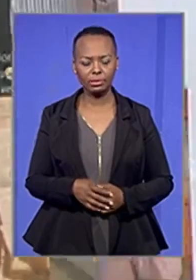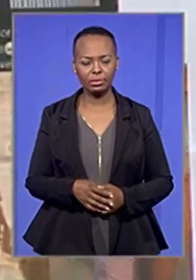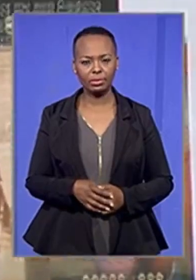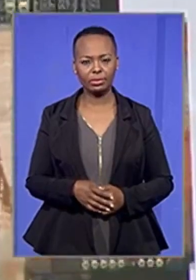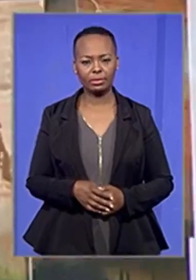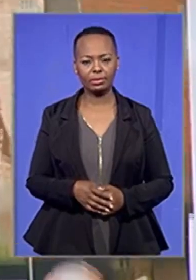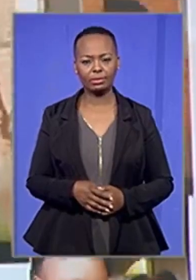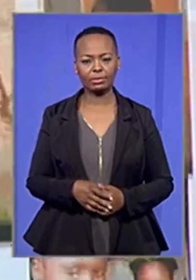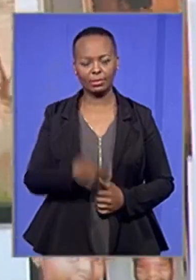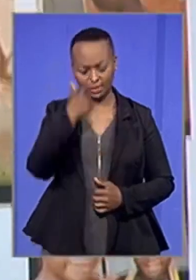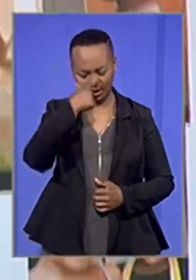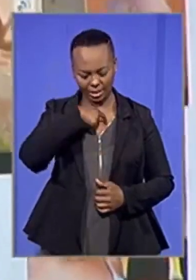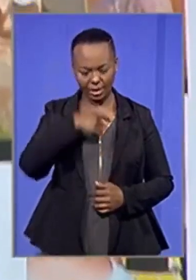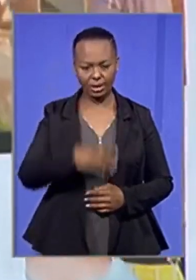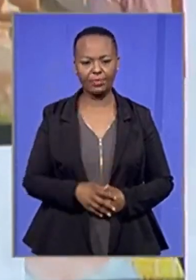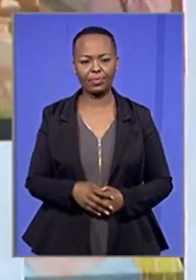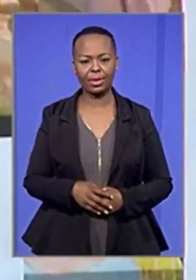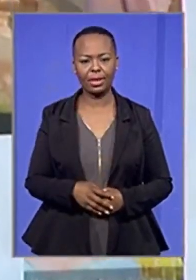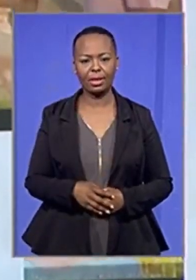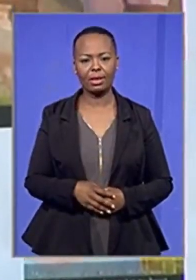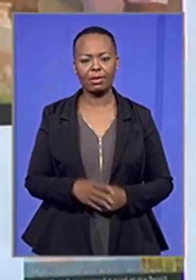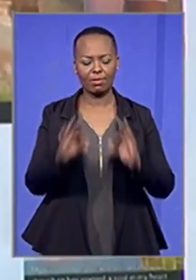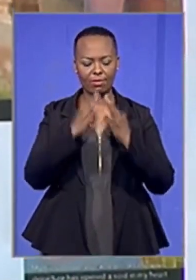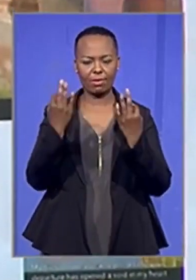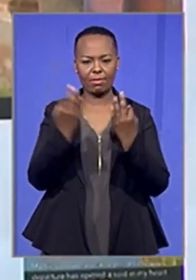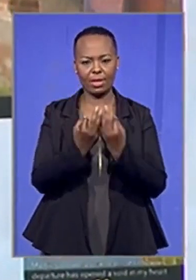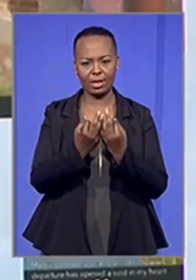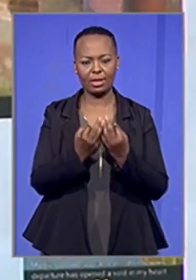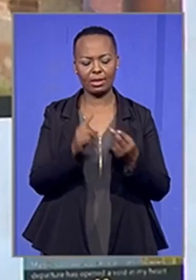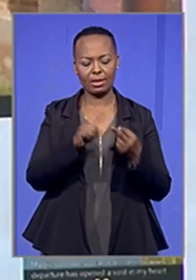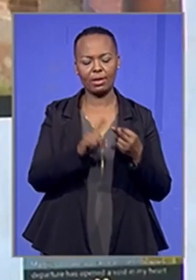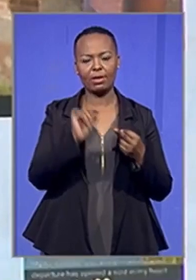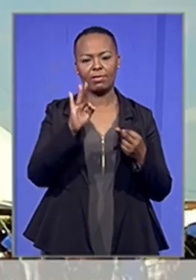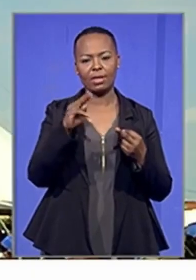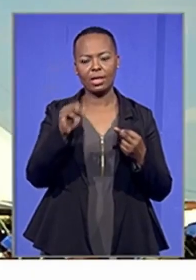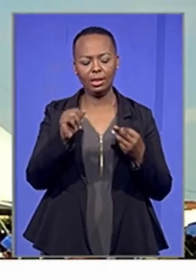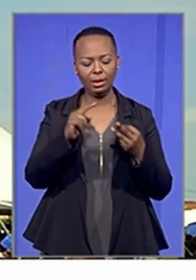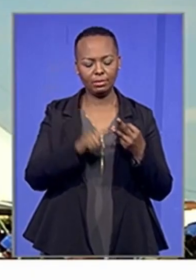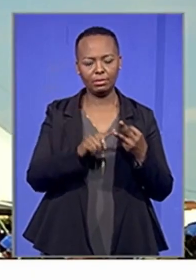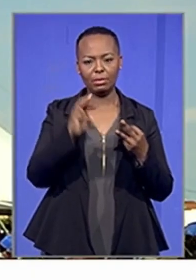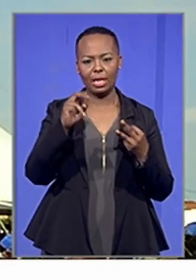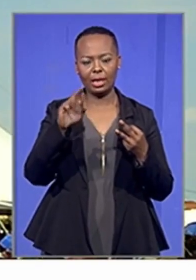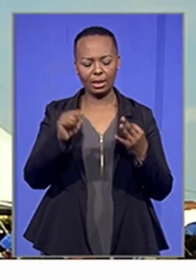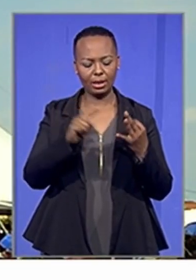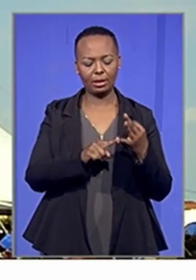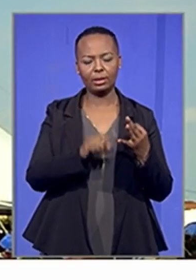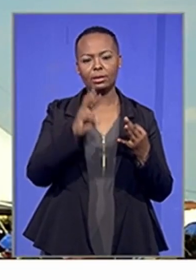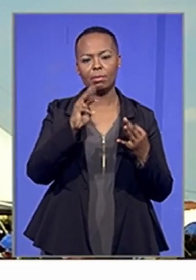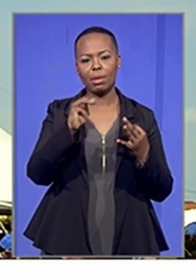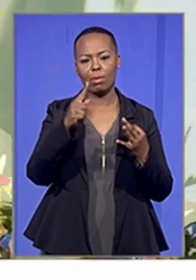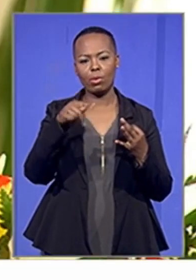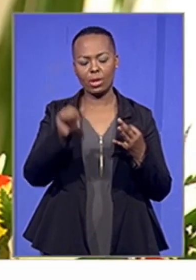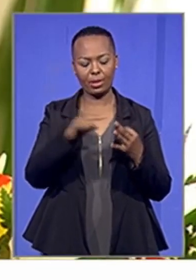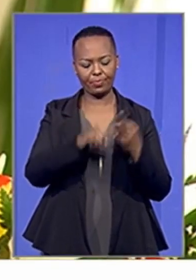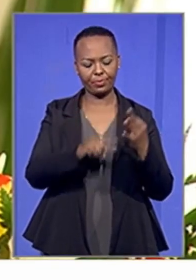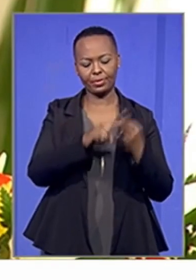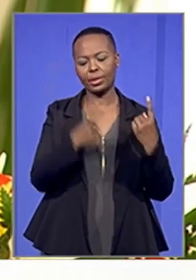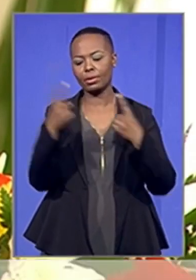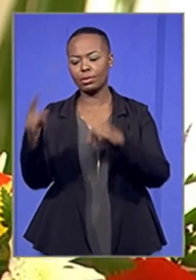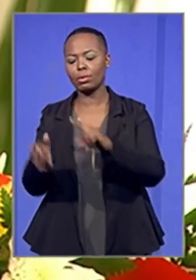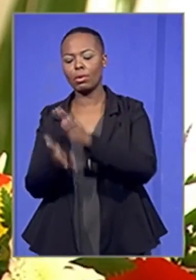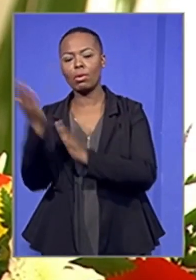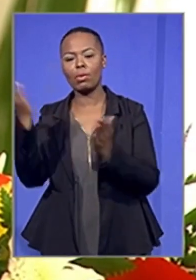tse di utlwisang botlhoko bana ba motho Phineas Maria le Mapula ba ne ba le mo tseleng ya go ya lenyalong la kgaitsedi ya bona